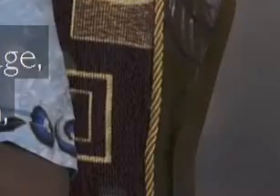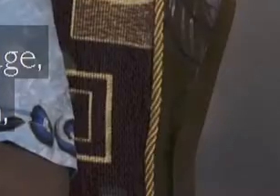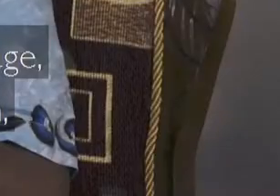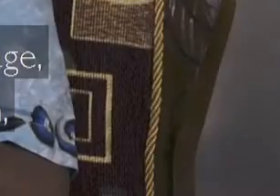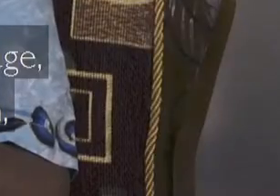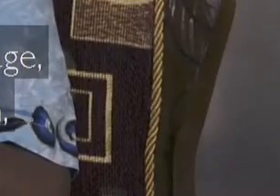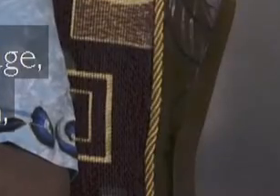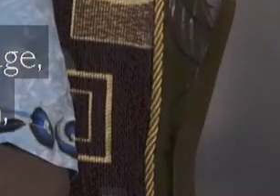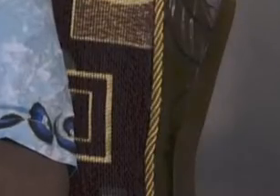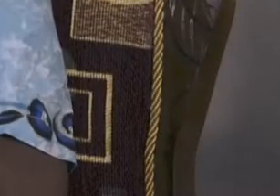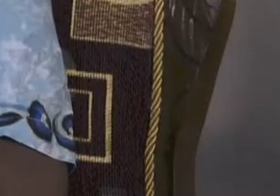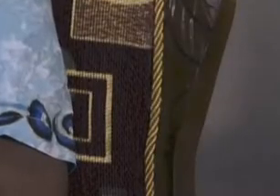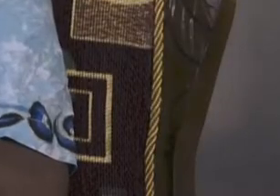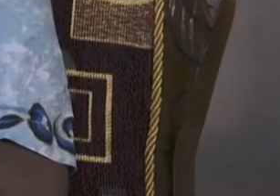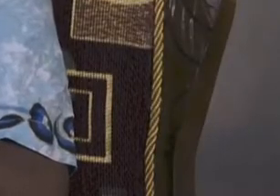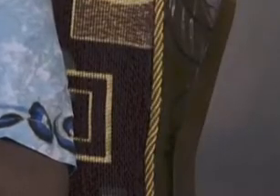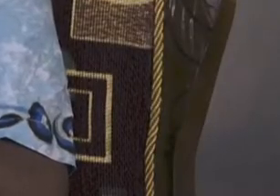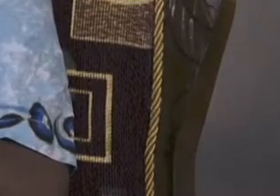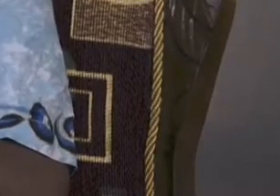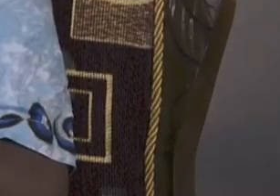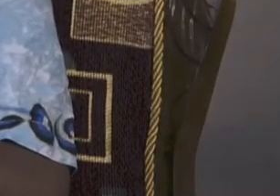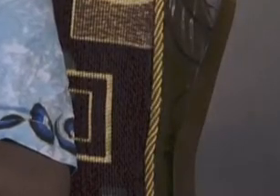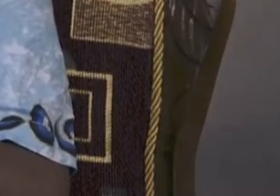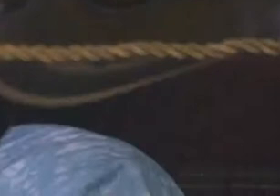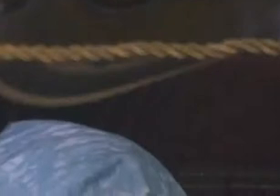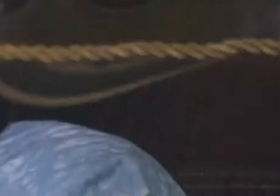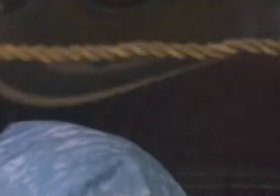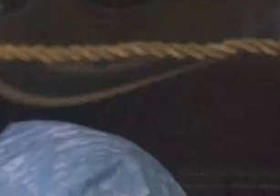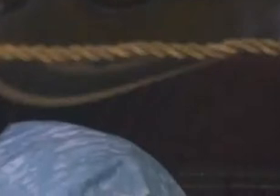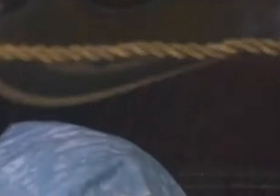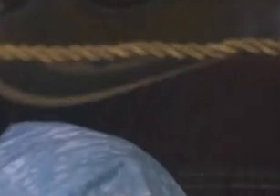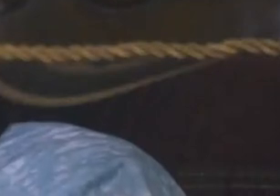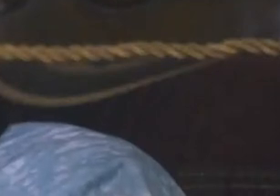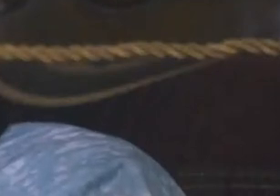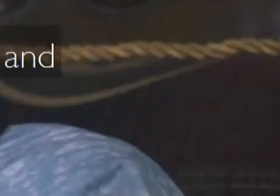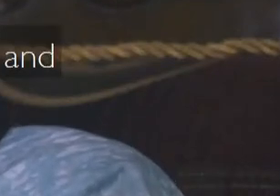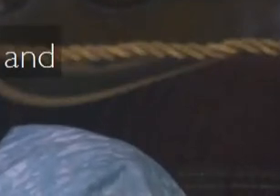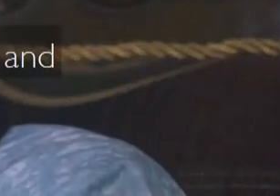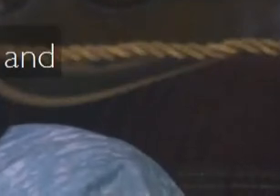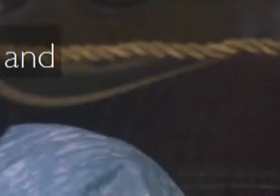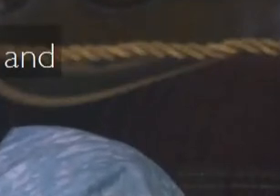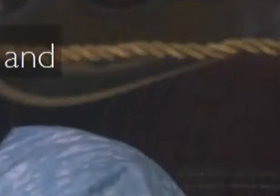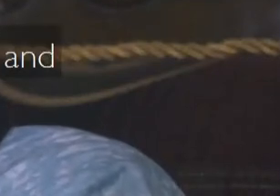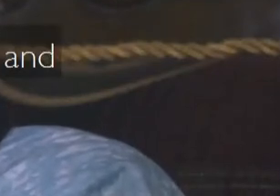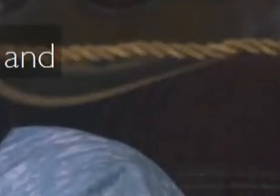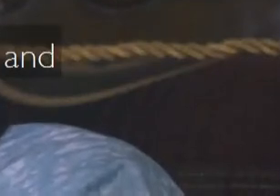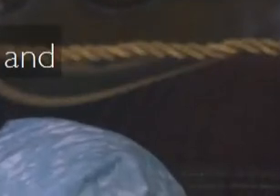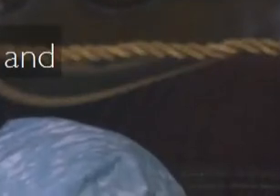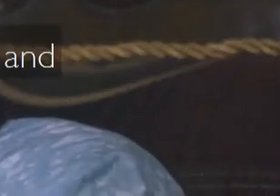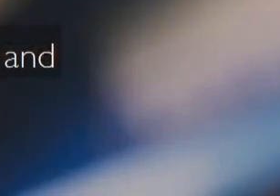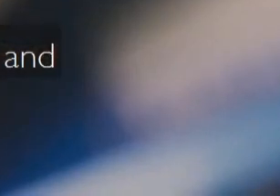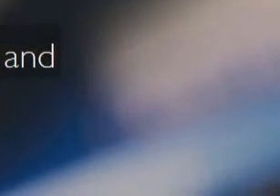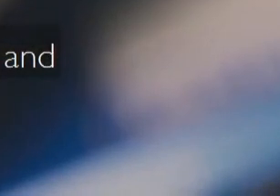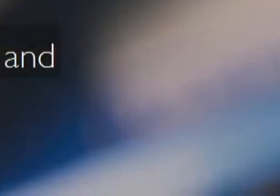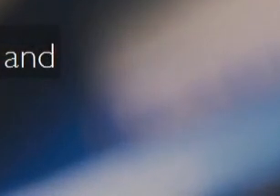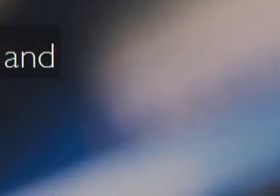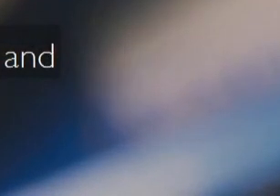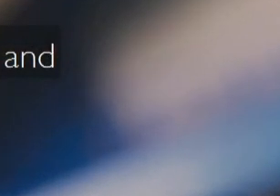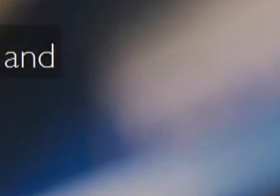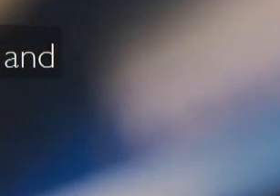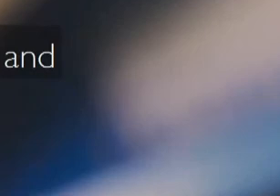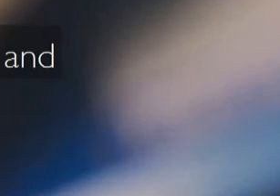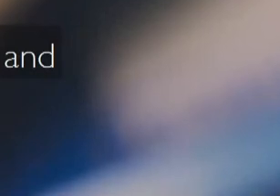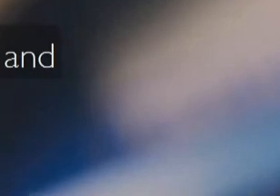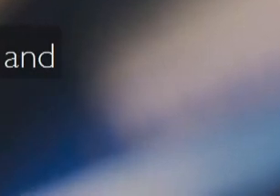sepenuhnya terhadap perempuan tersebut. Padahal secara aturan hukum, itu tidak dibolehkan. Nah, ini terkait juga dengan